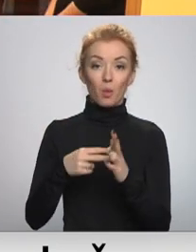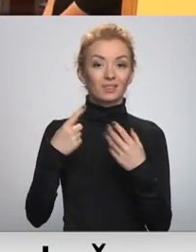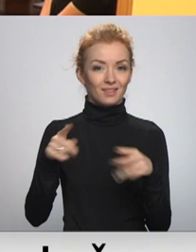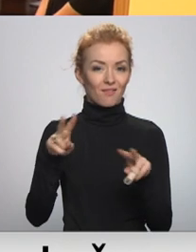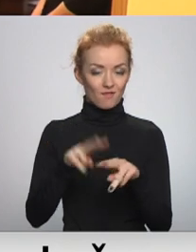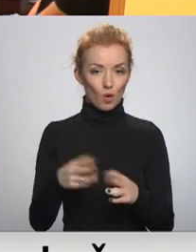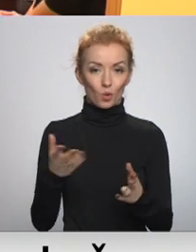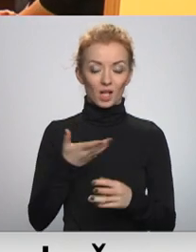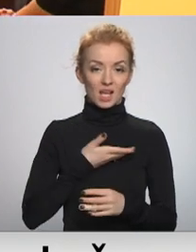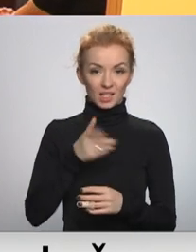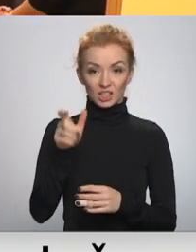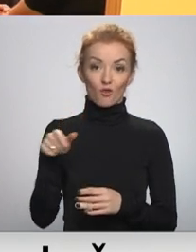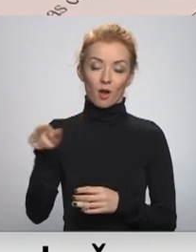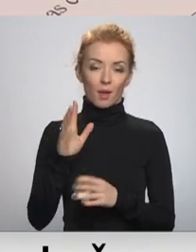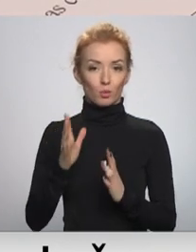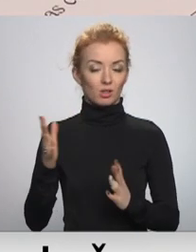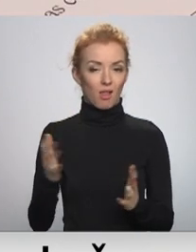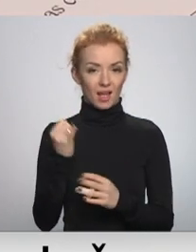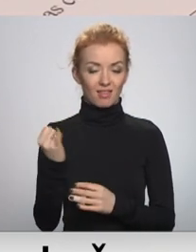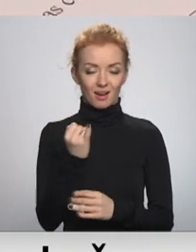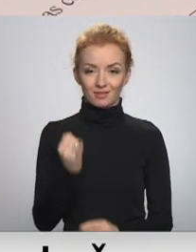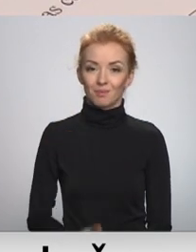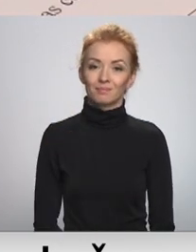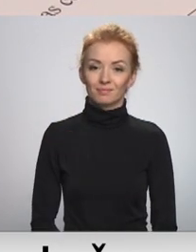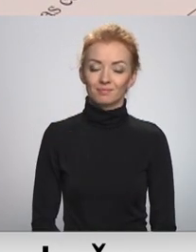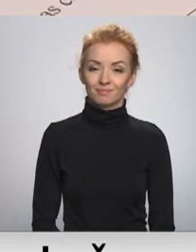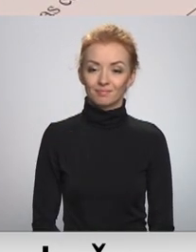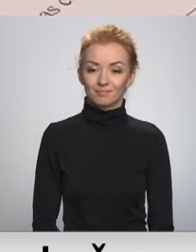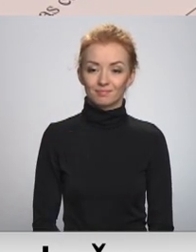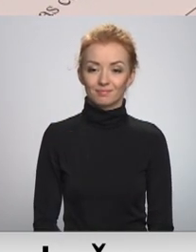būšot iedzīvotāju interese. Sandra Leitāne, Andris Pāns, RET.